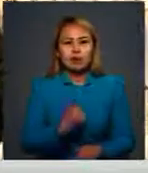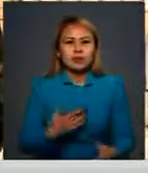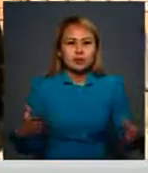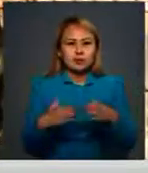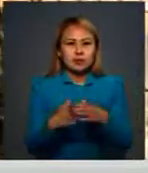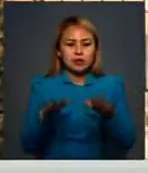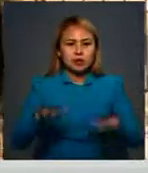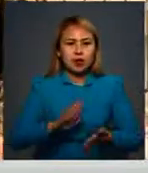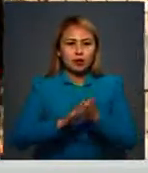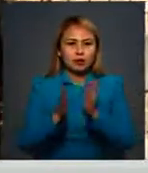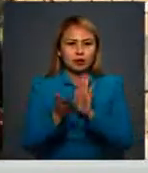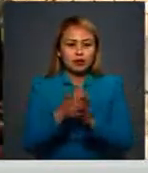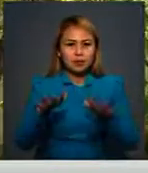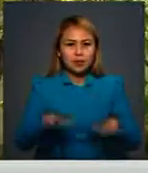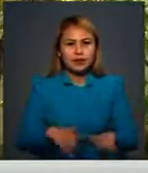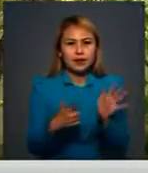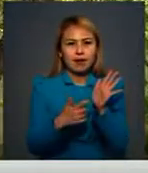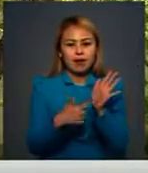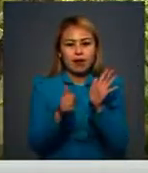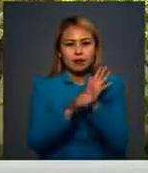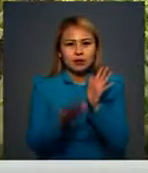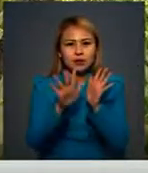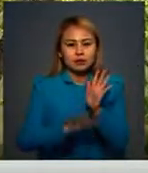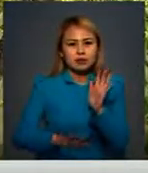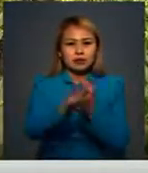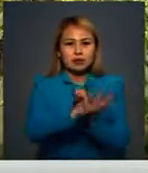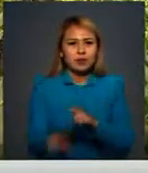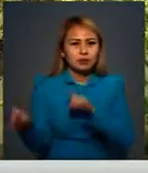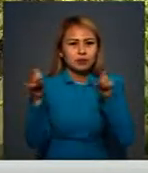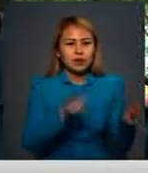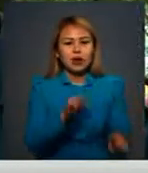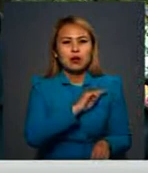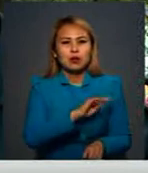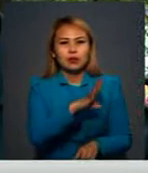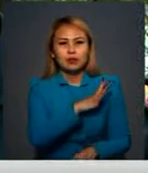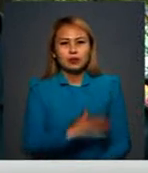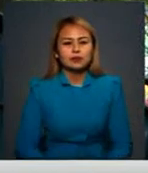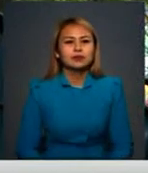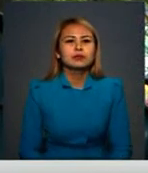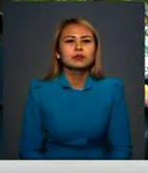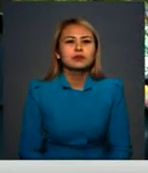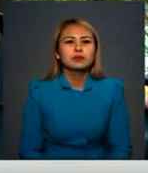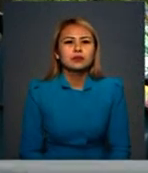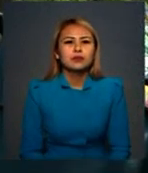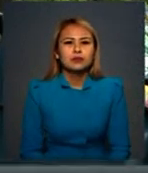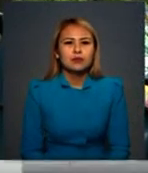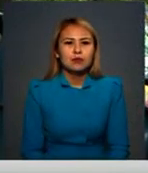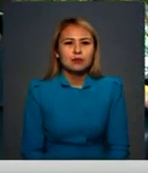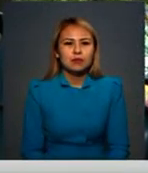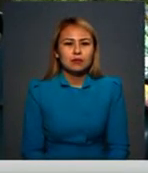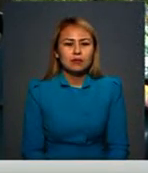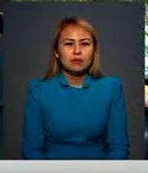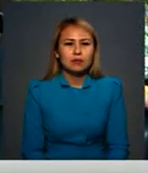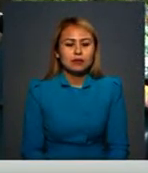атқарып жүріп, келісім шартпен Қарағандыдағы 6505 әскери бөліміне ауысып келген. Ешқандай сөгістер, ескертулер